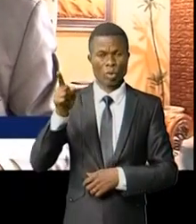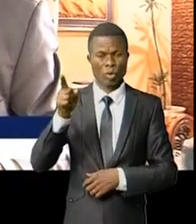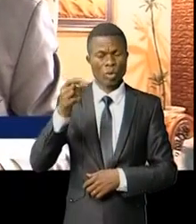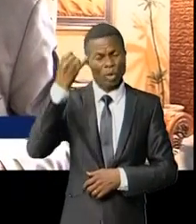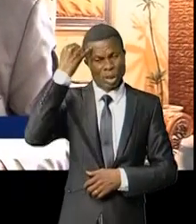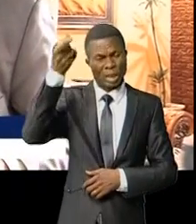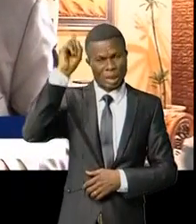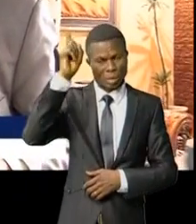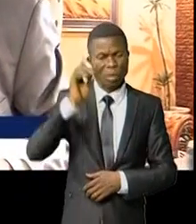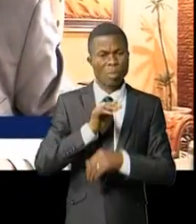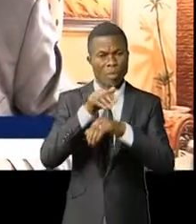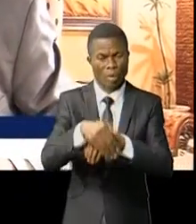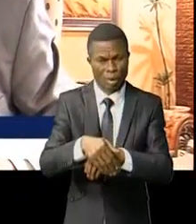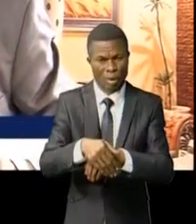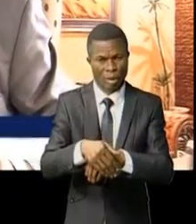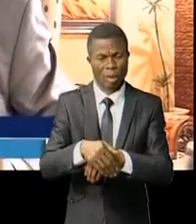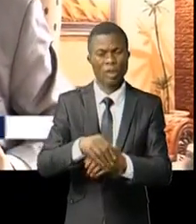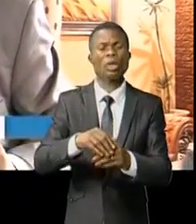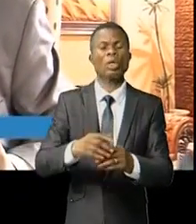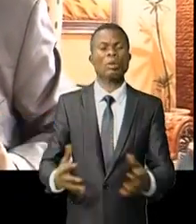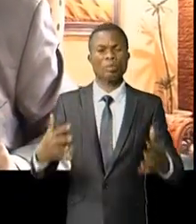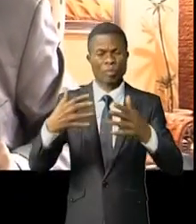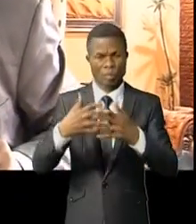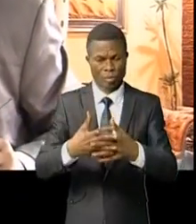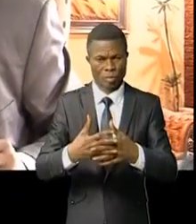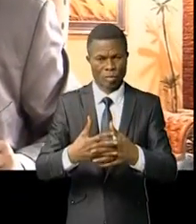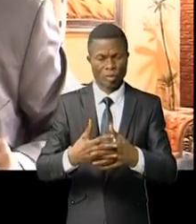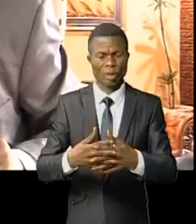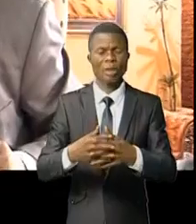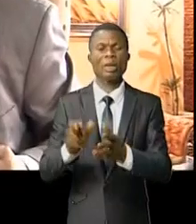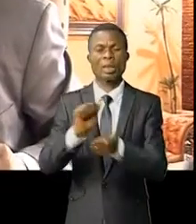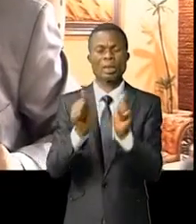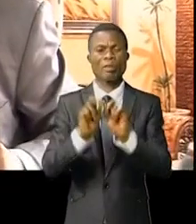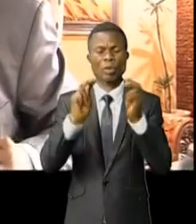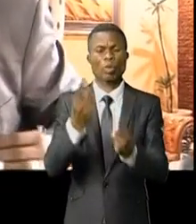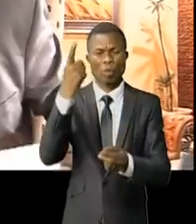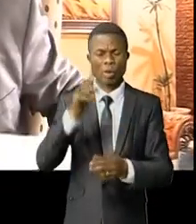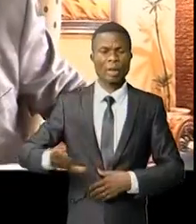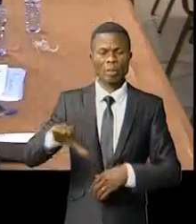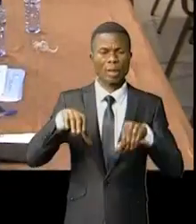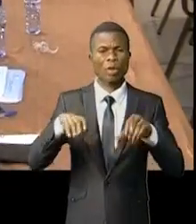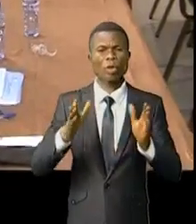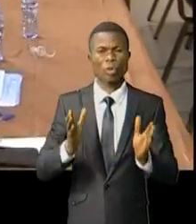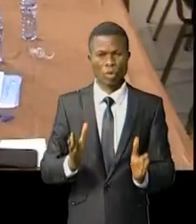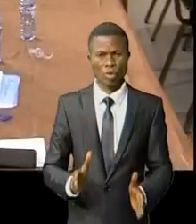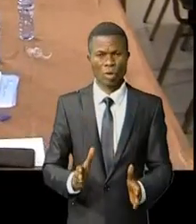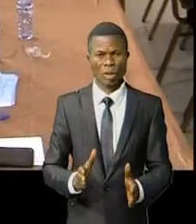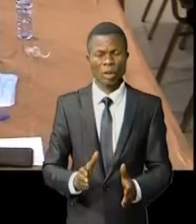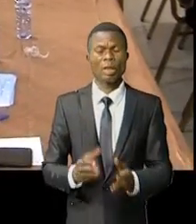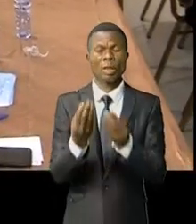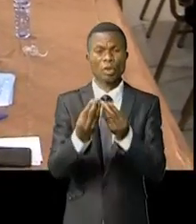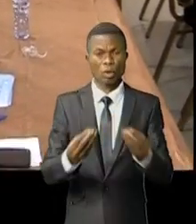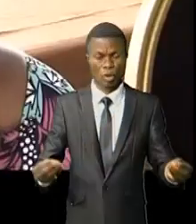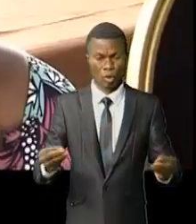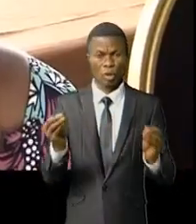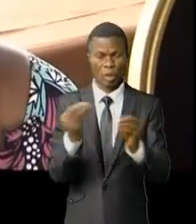résolument engagé sur la voie de la réconciliation et de l'unité de la nation congolaise. Sachez que les résolutions de